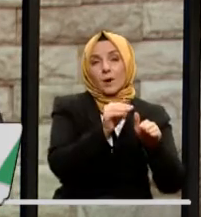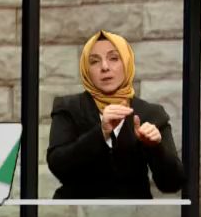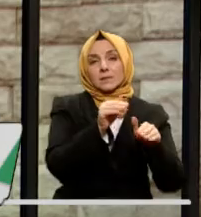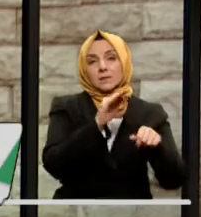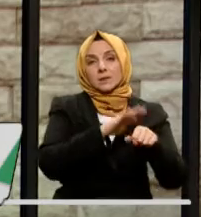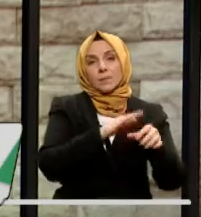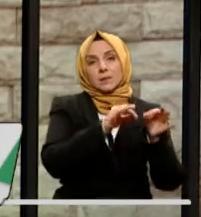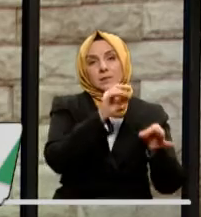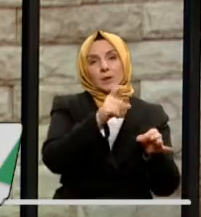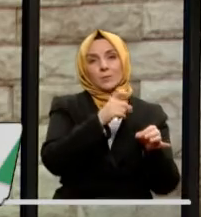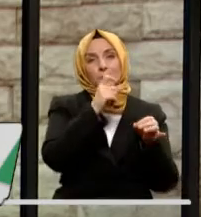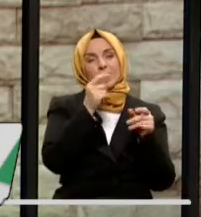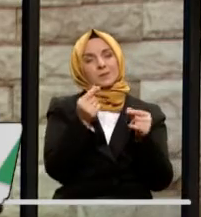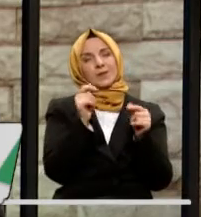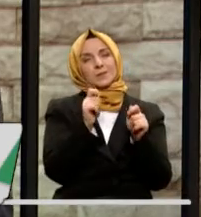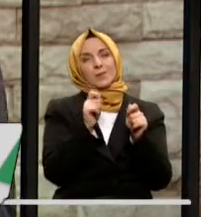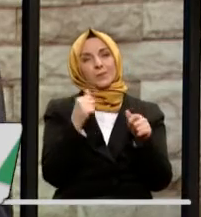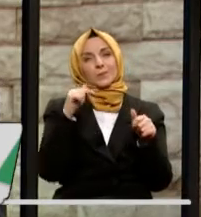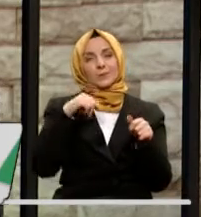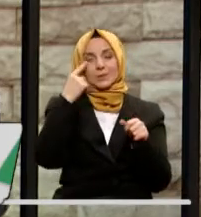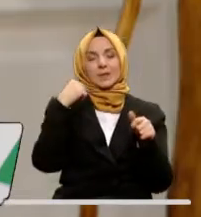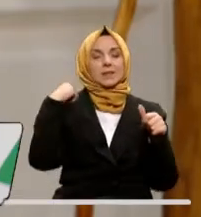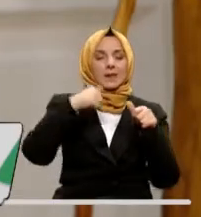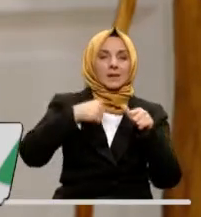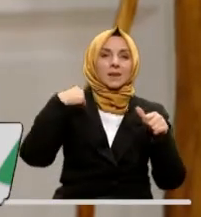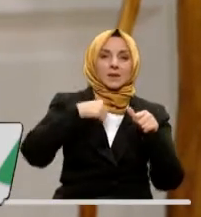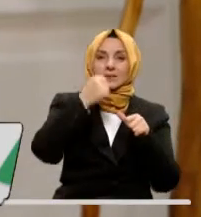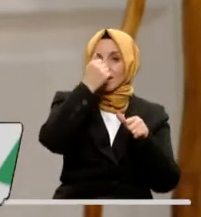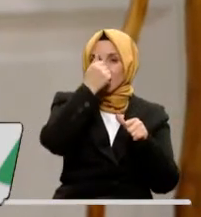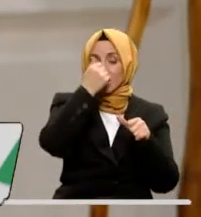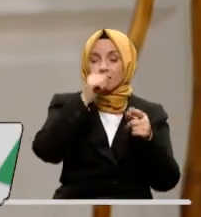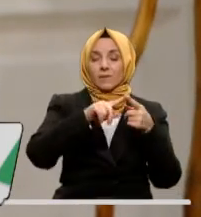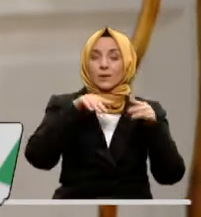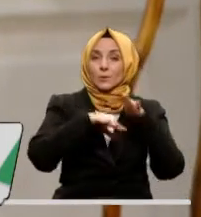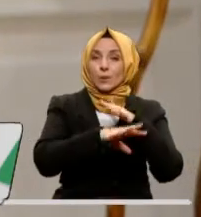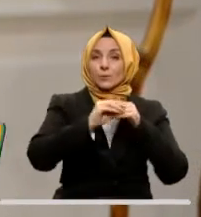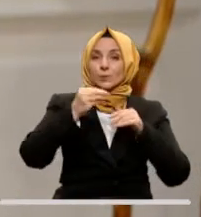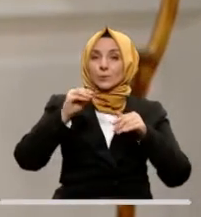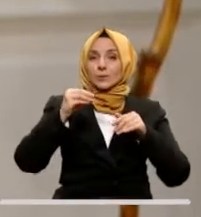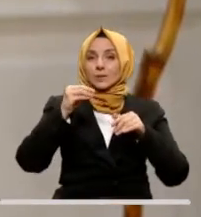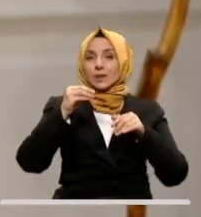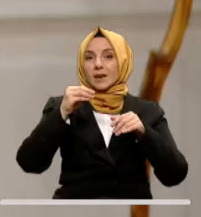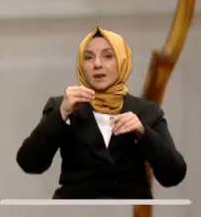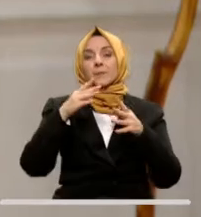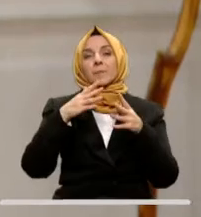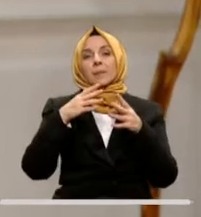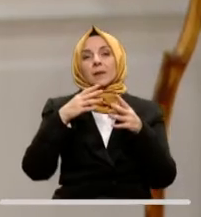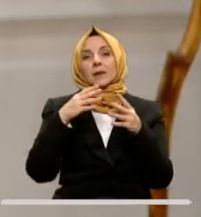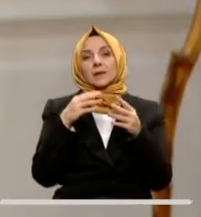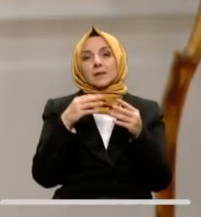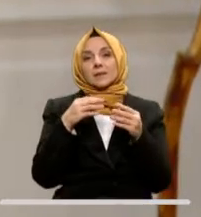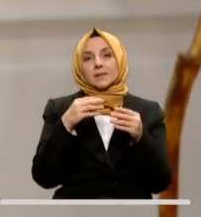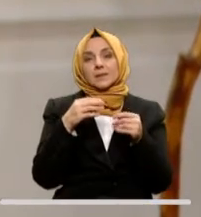dolayı tekrar tekrar Ben bağışla davet ediyorum vatandaşlığı gerçekten çok kaliteli Evet ve kökü hücre